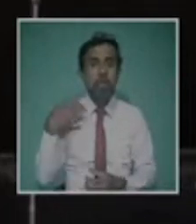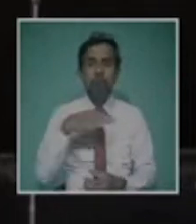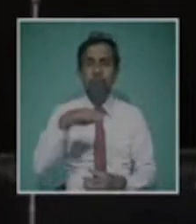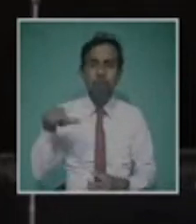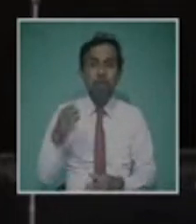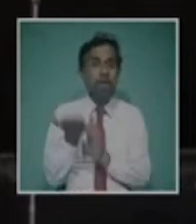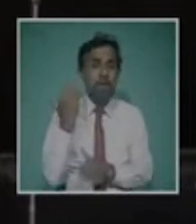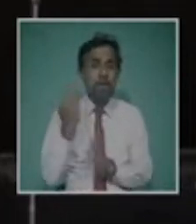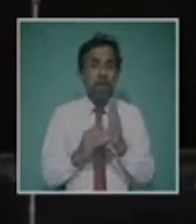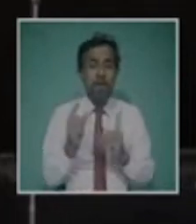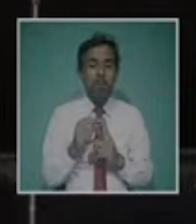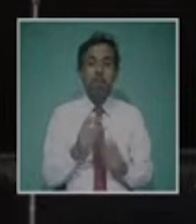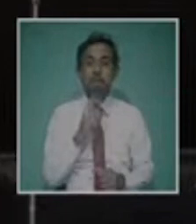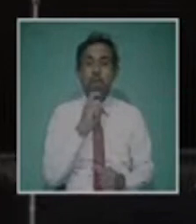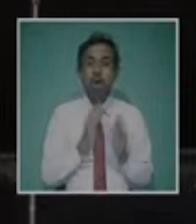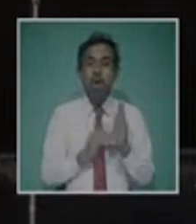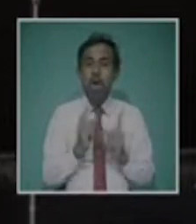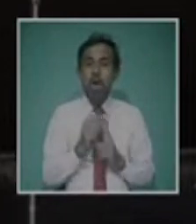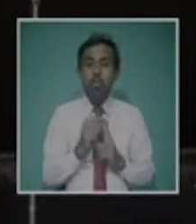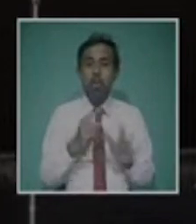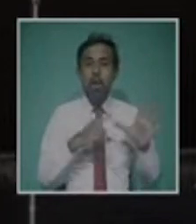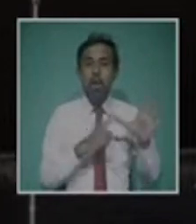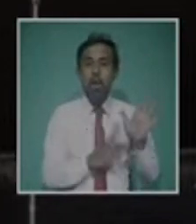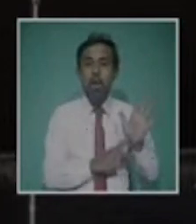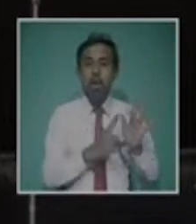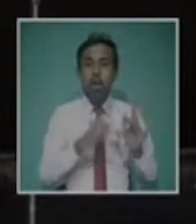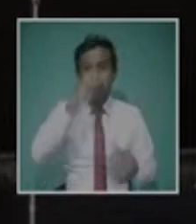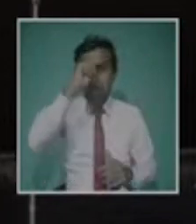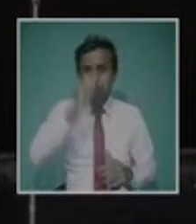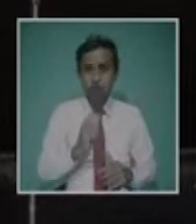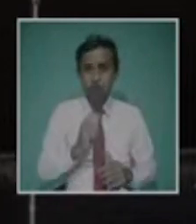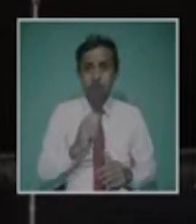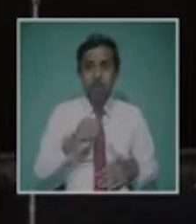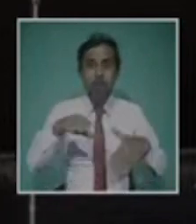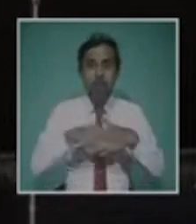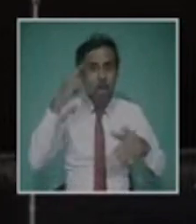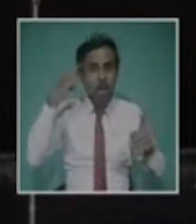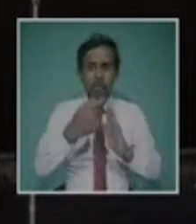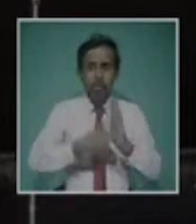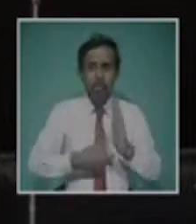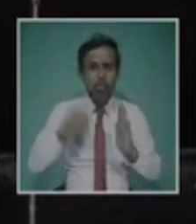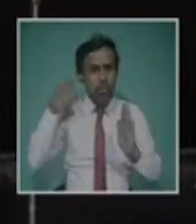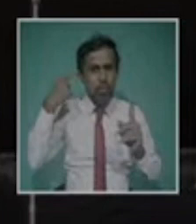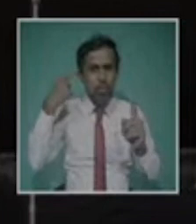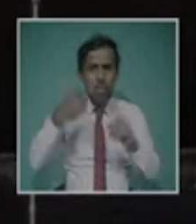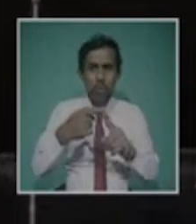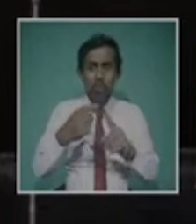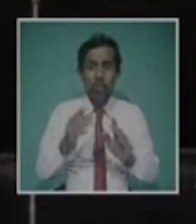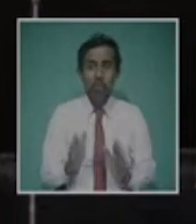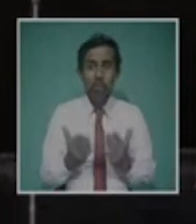கமிட்டி ஒன்றை போட்டு MMDA சம்பந்தமாக அந்த கமிட்டி அவர்களுக்கு சில அழுத்தங்கள் காரணமாக